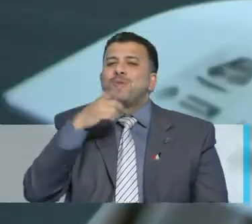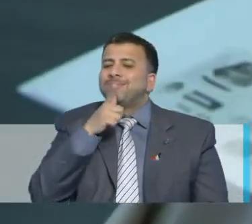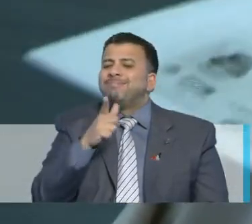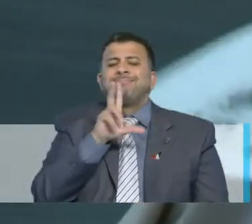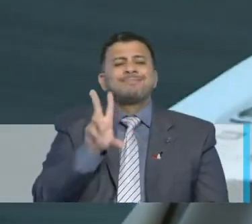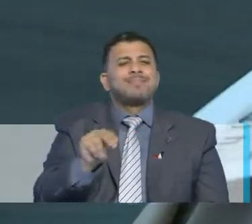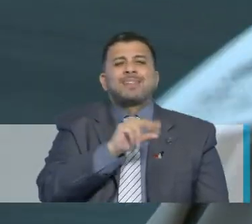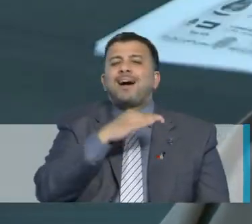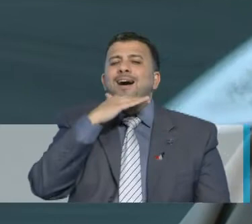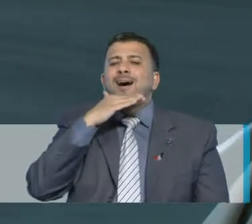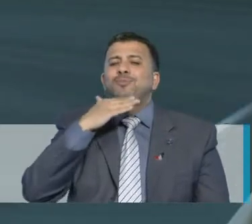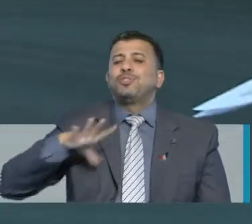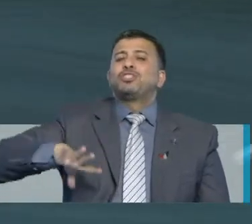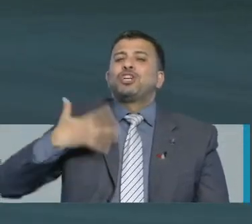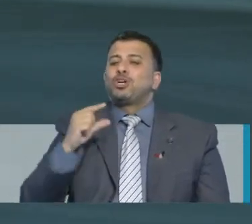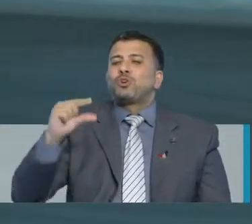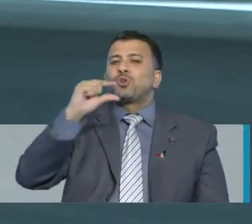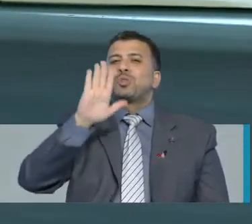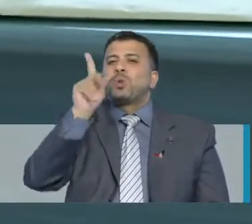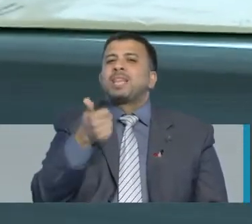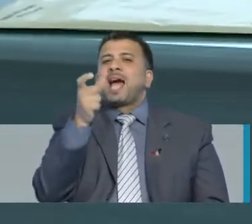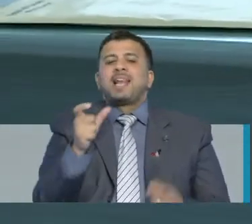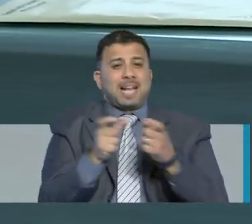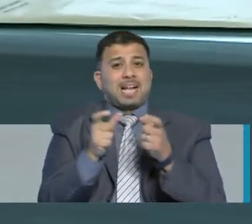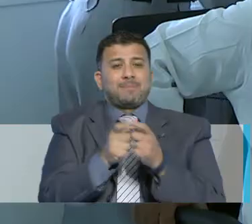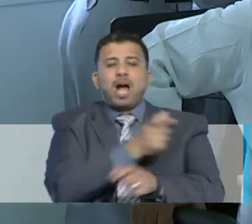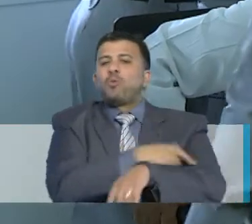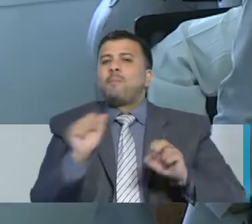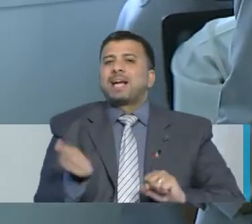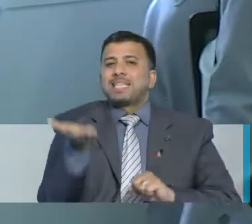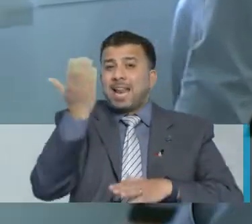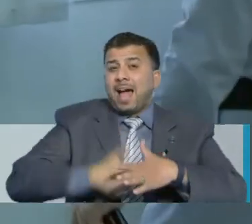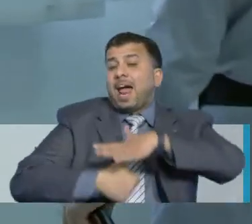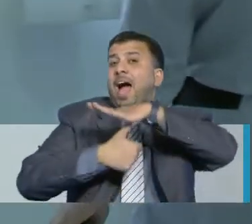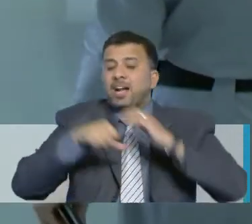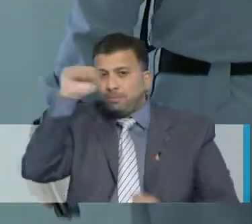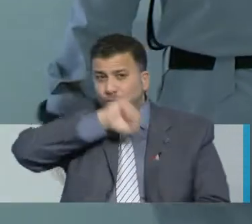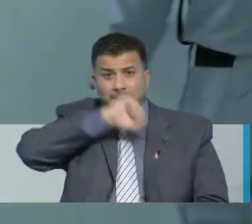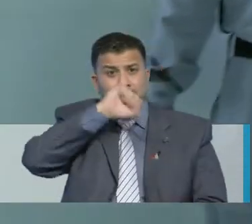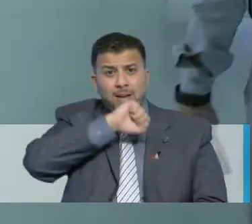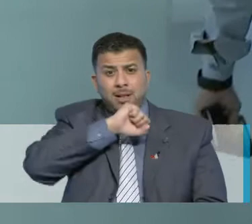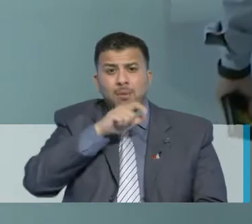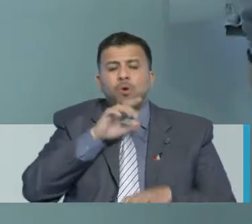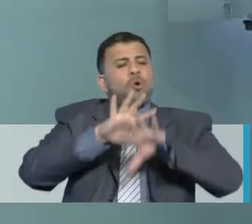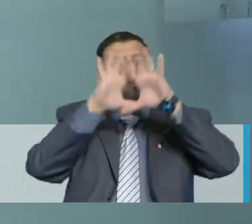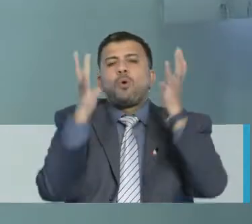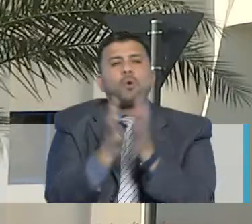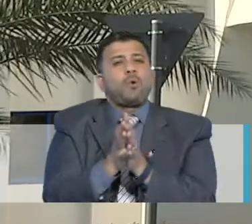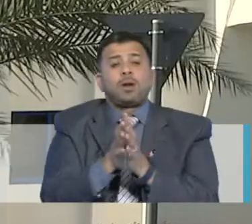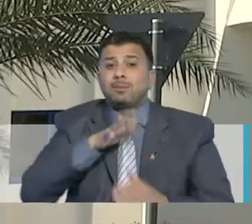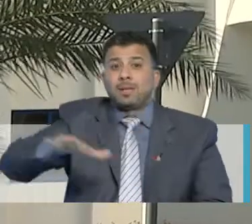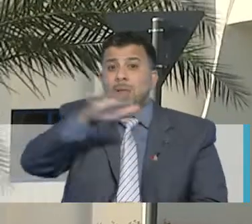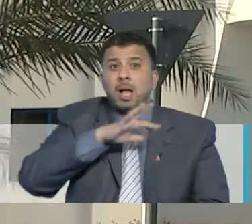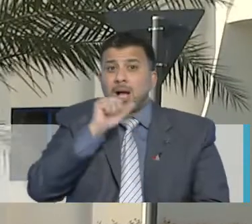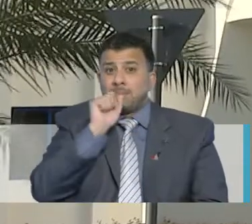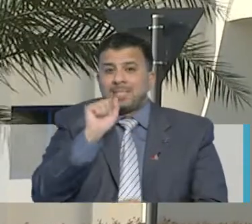صاحب السمو الشيخ الدكتور سلطان بن محمد القاسمي عضو المجلس الأعلى حاكم الشارقة يشمل الكل، فسموه